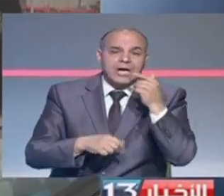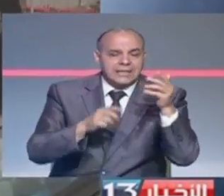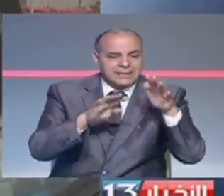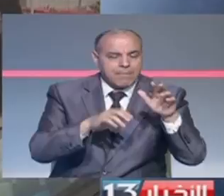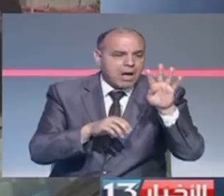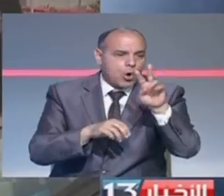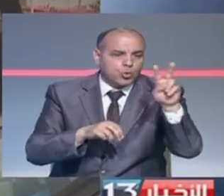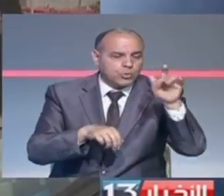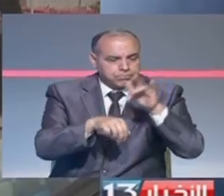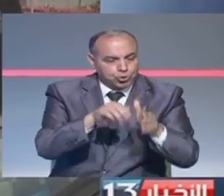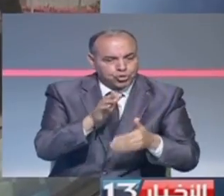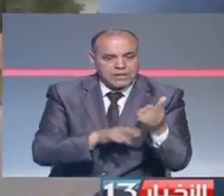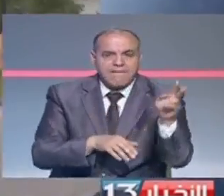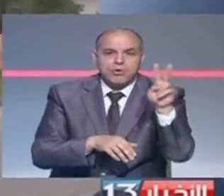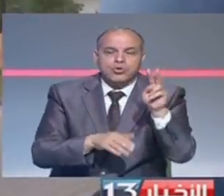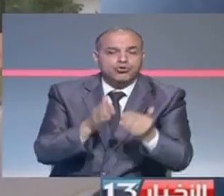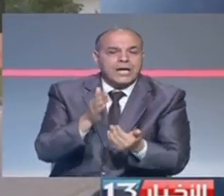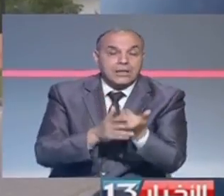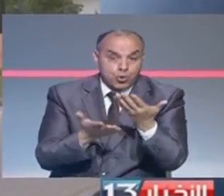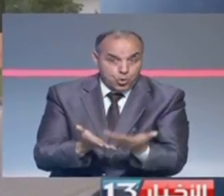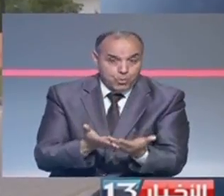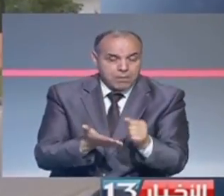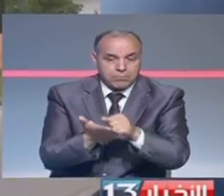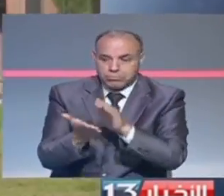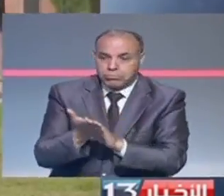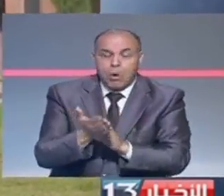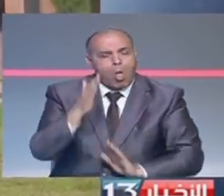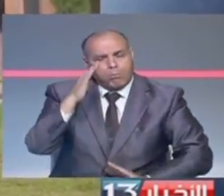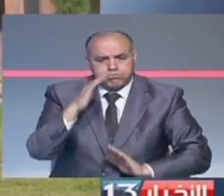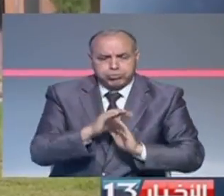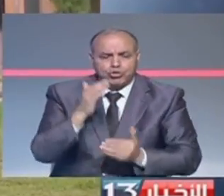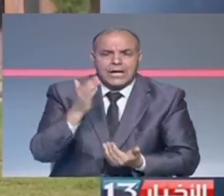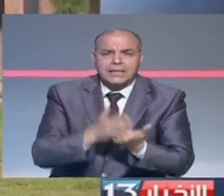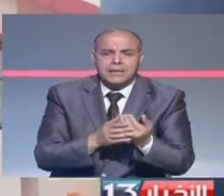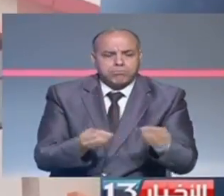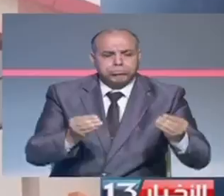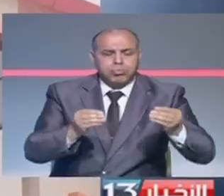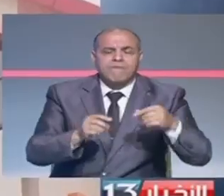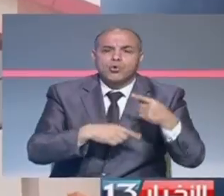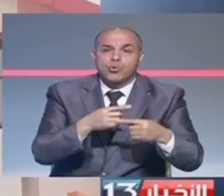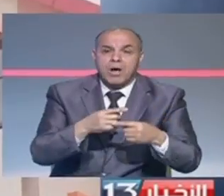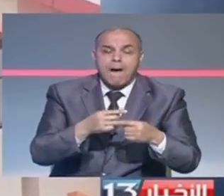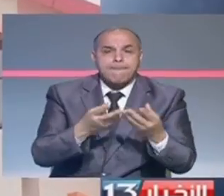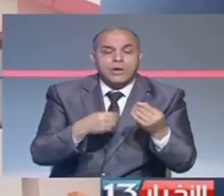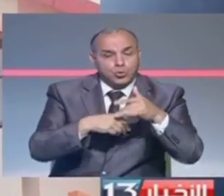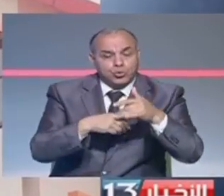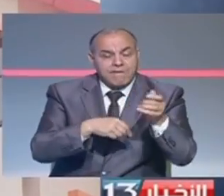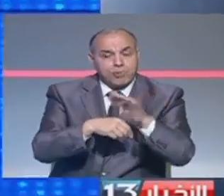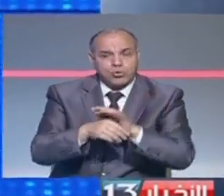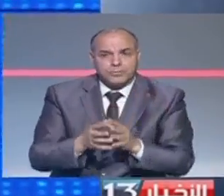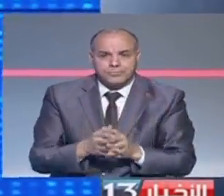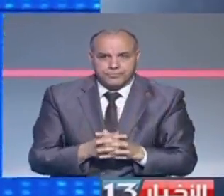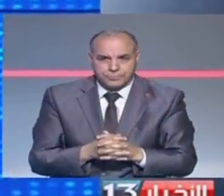واربعين اصابه جديده بالفيروس المستجده اليوم لتسجل رقما قياسيا جديدا للزياده اليوميه في عدد المصابين